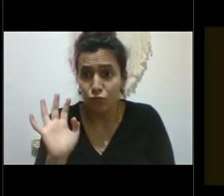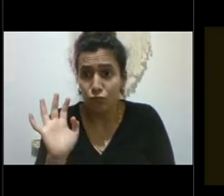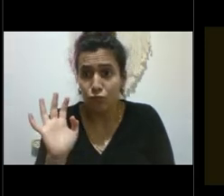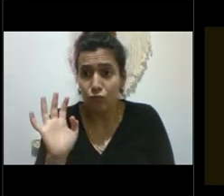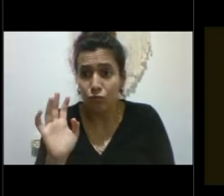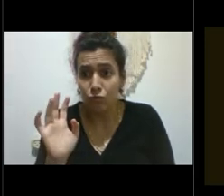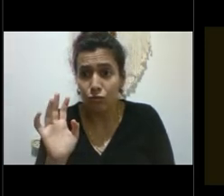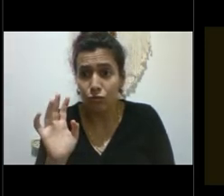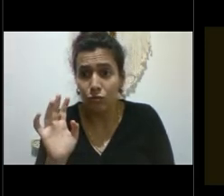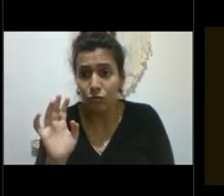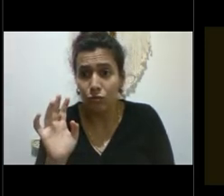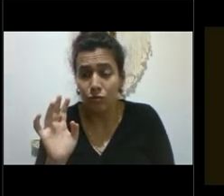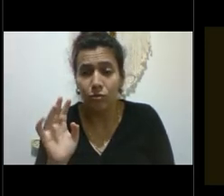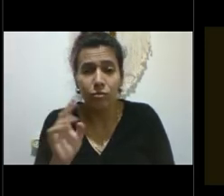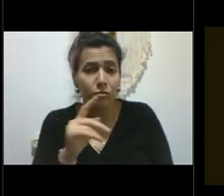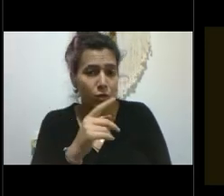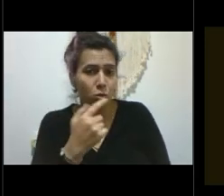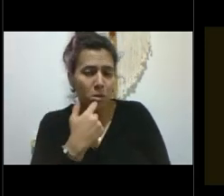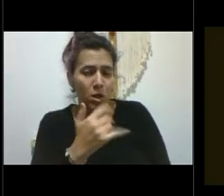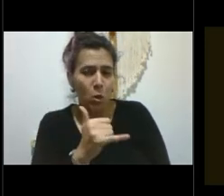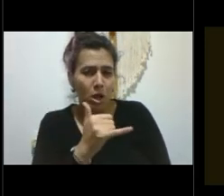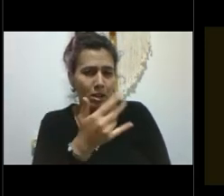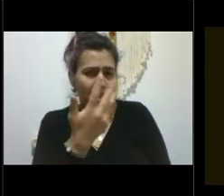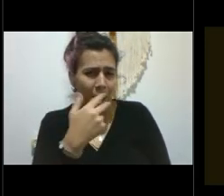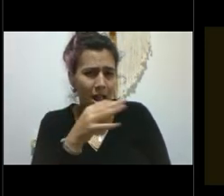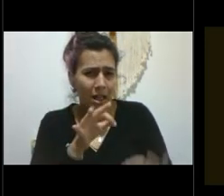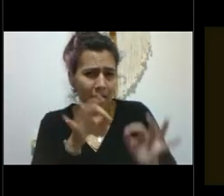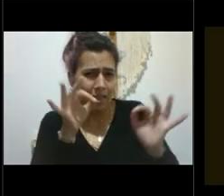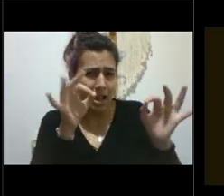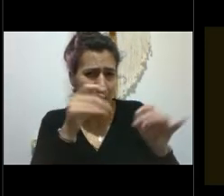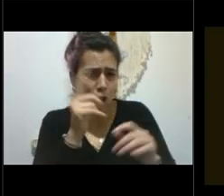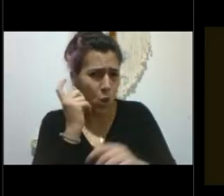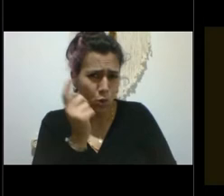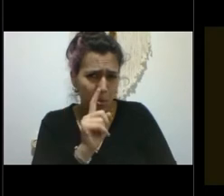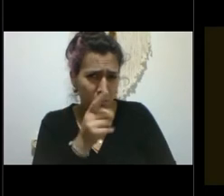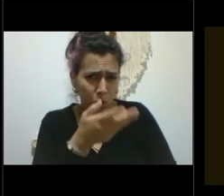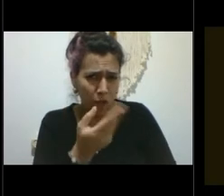נראה לנו איזה דילי שלא שמעו אותך טוב.